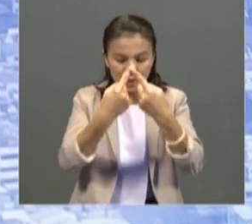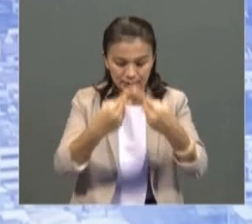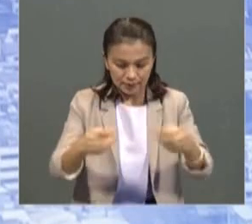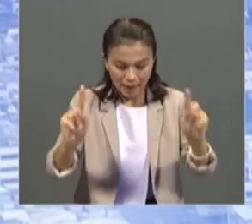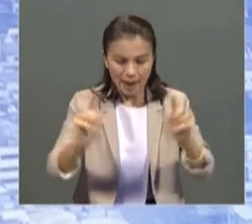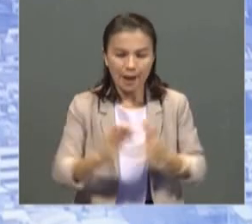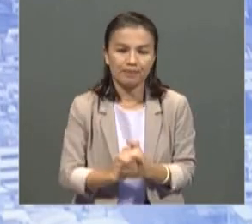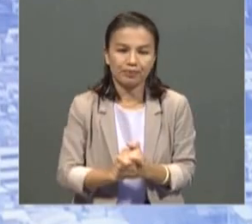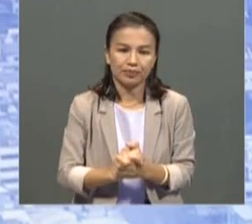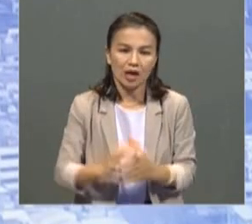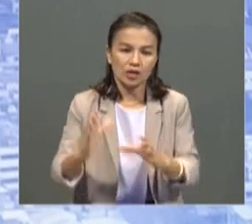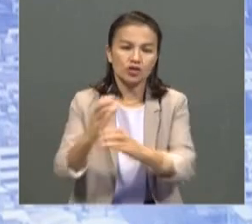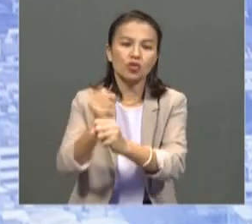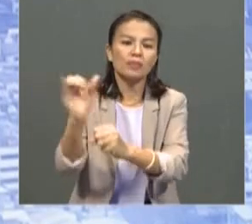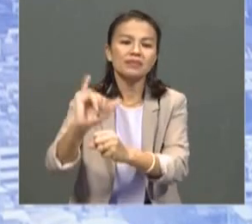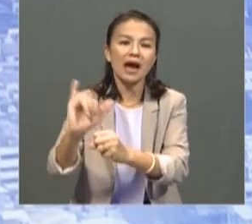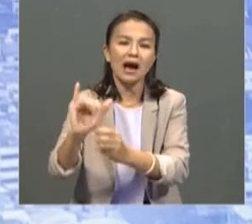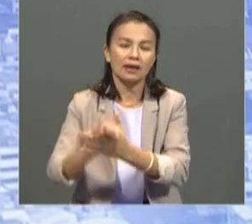တဲ့အခါမှာ